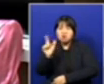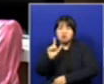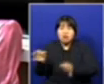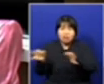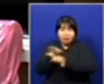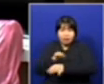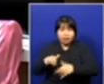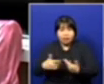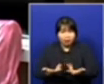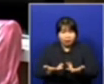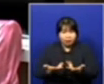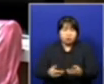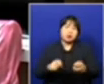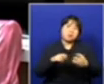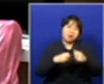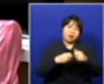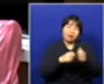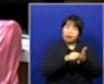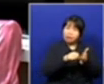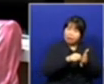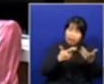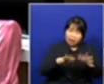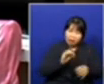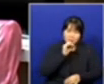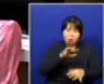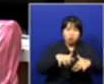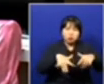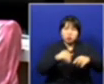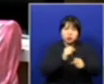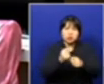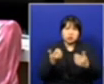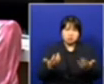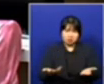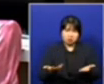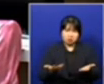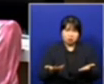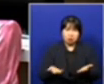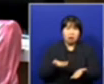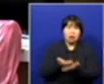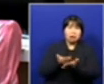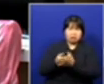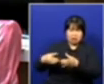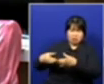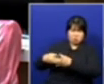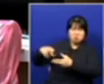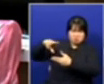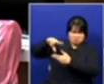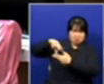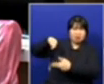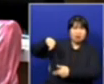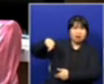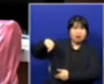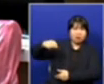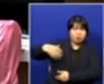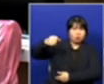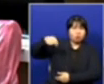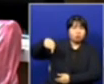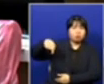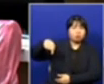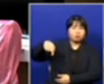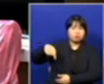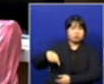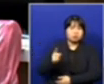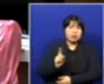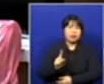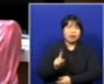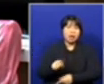ในการแก้ไขปัญหาแล้วท่านจะไปบอกกับพี่น้องประชาชนอย่างไรเงินไปอยู่ที่พลังประชารัฐหมดอย่างนี้เขาเรียกว่าต